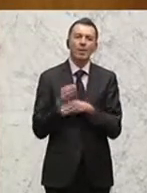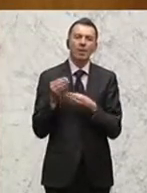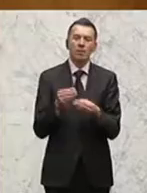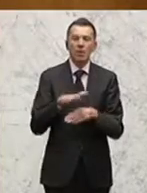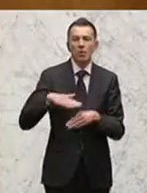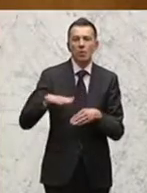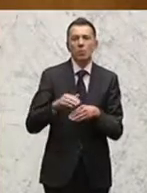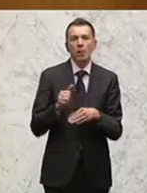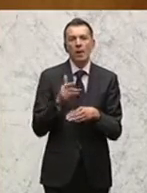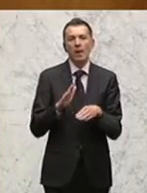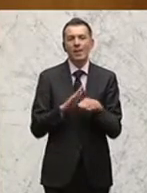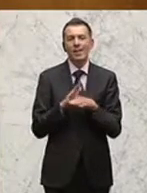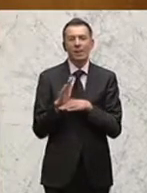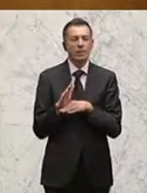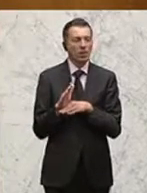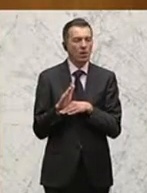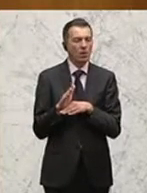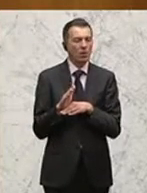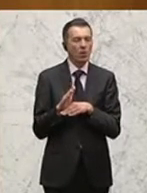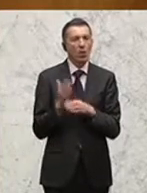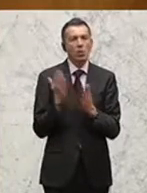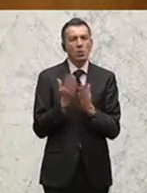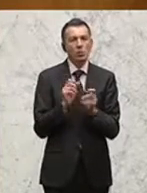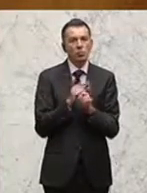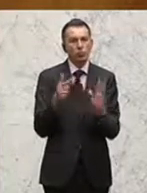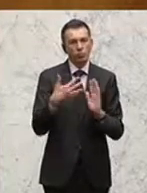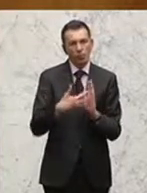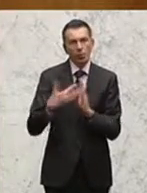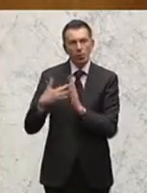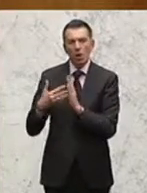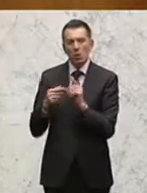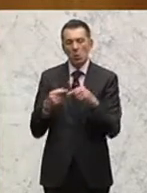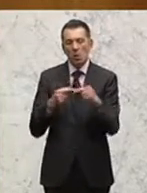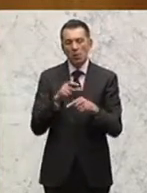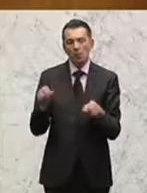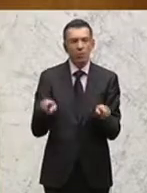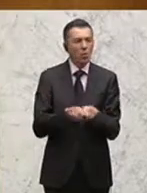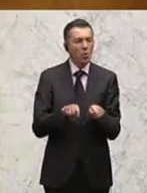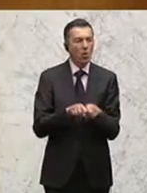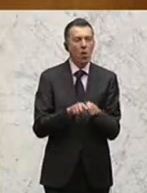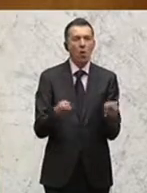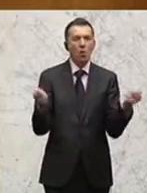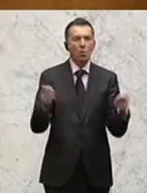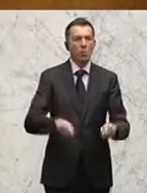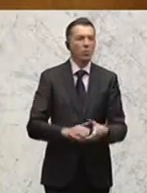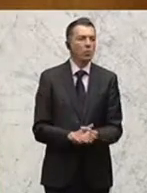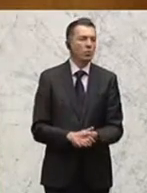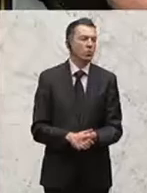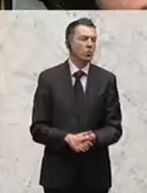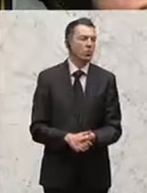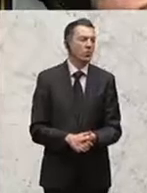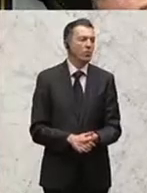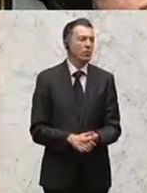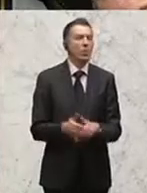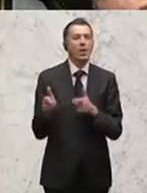Bereich, wo einige Gesetzesmaterien in Begutachtung sind und hier in den nächsten Wochen auch zur Beschlussfassung anstehen.